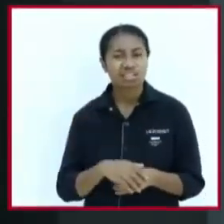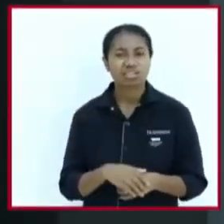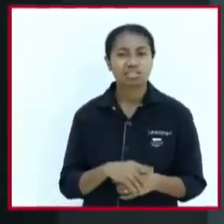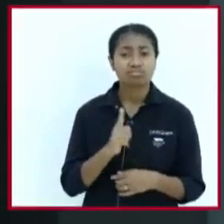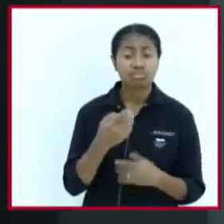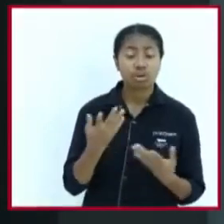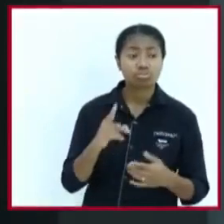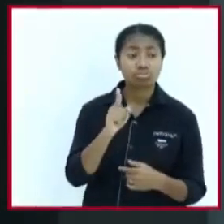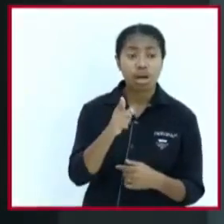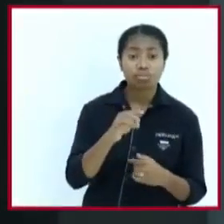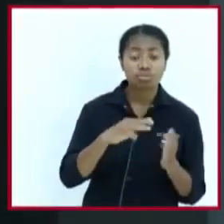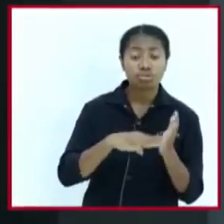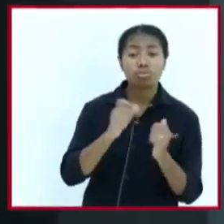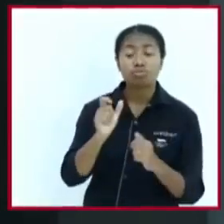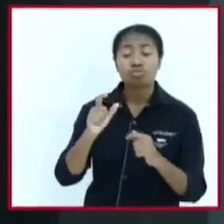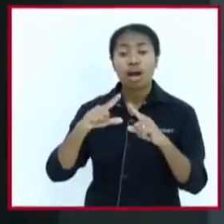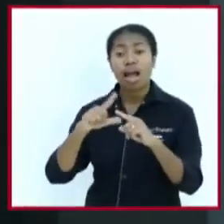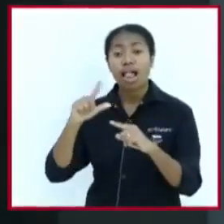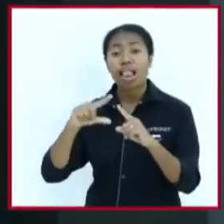mualaf